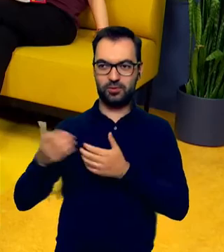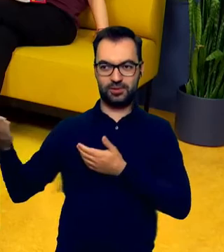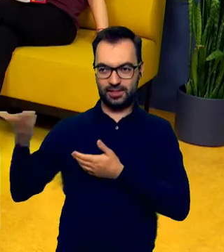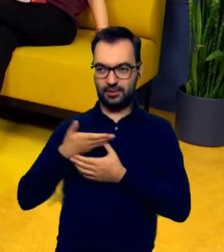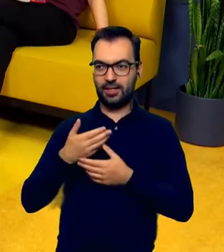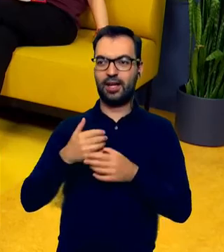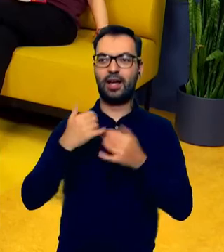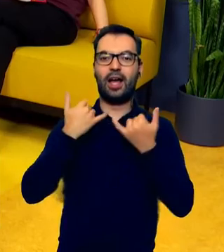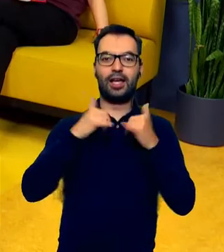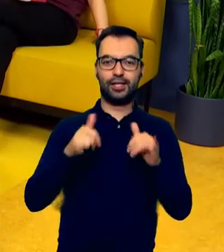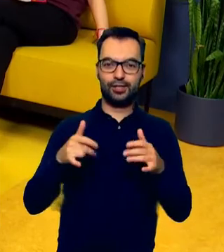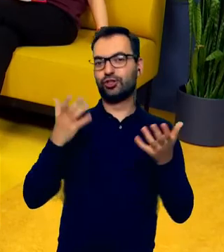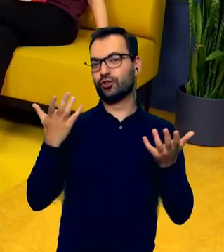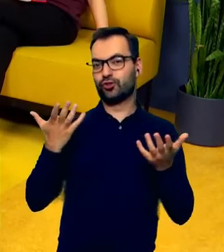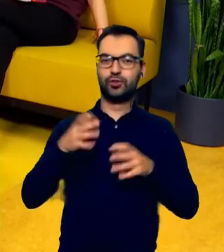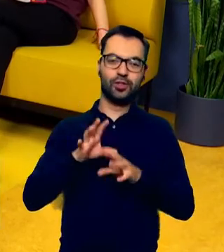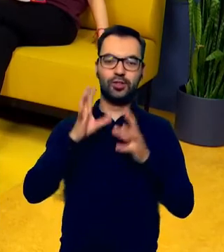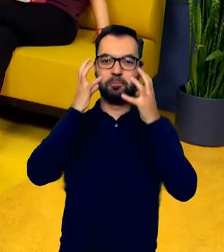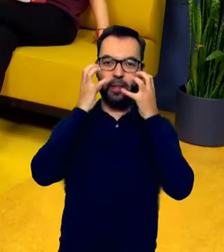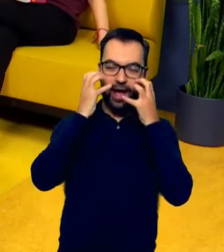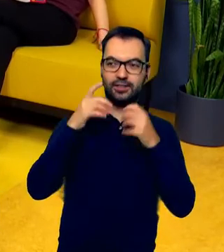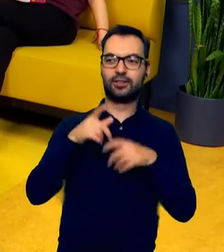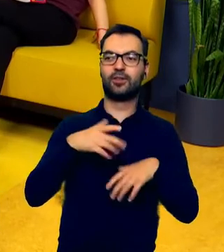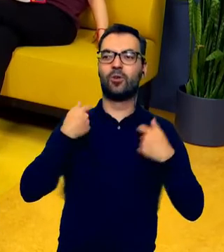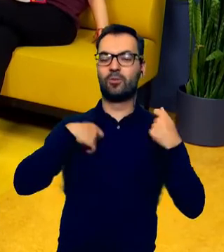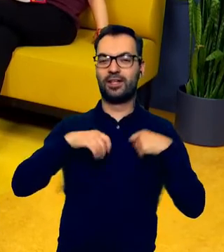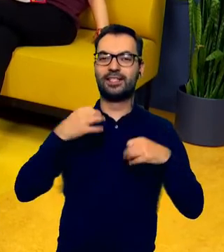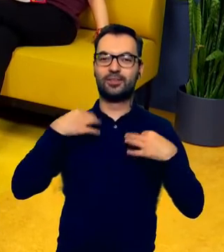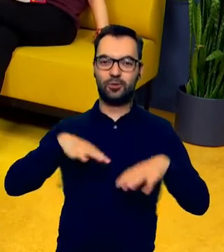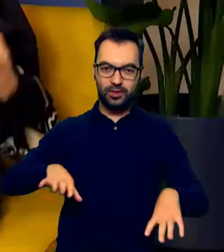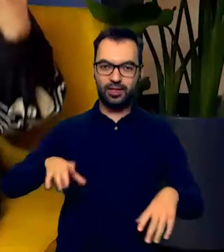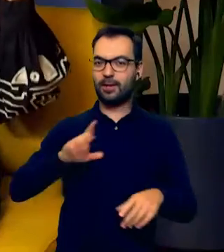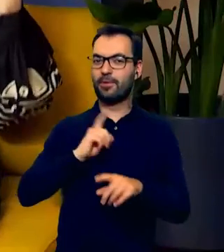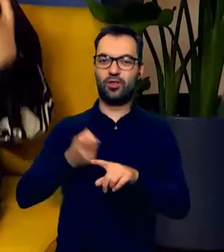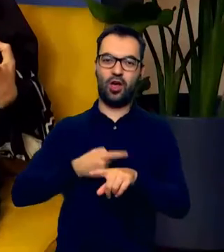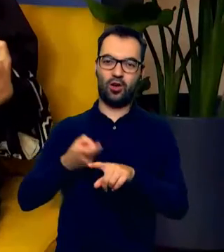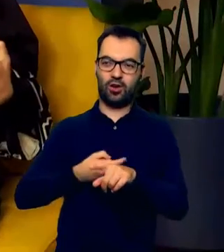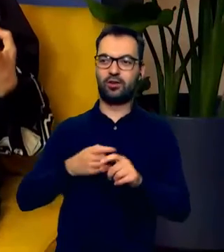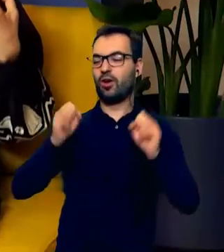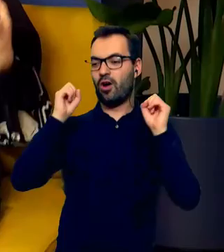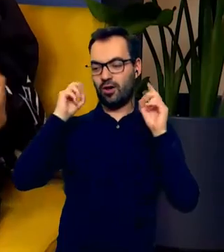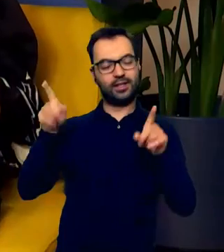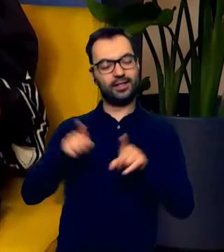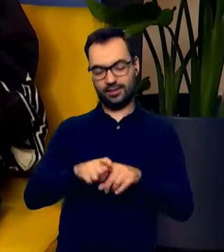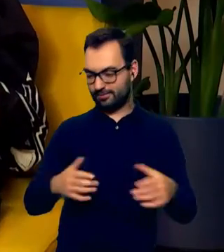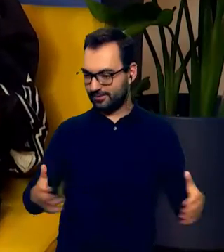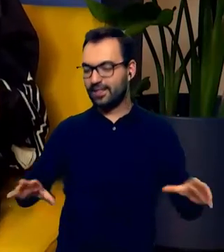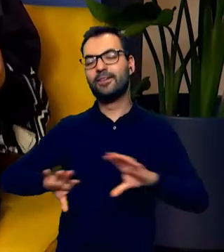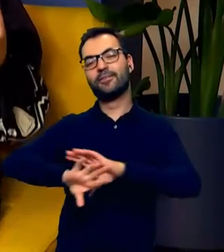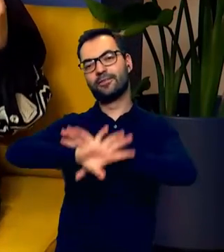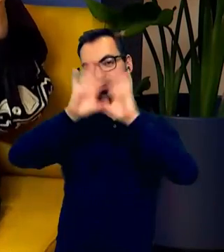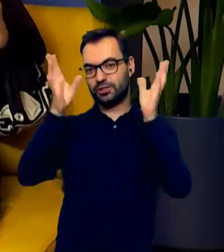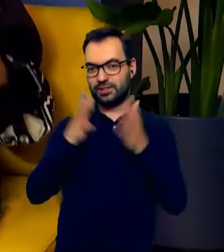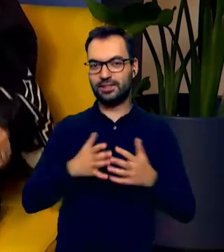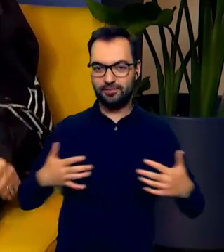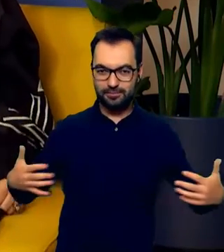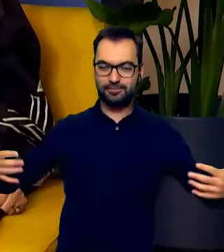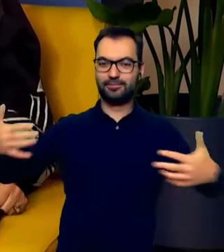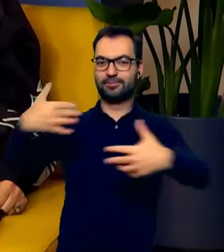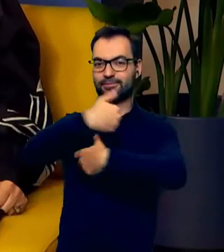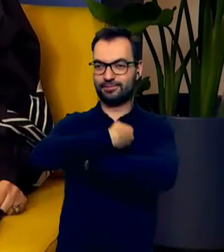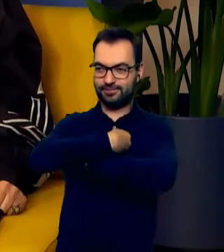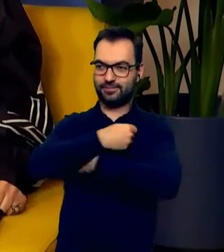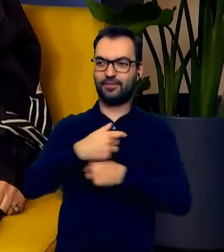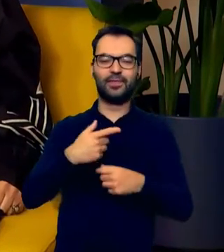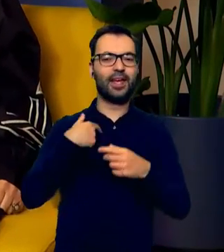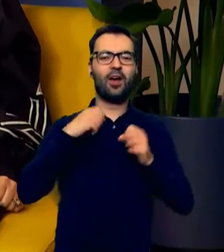a inni po prostu chcą się marszczyć, nosić hipisowskie sukienki i nie golić nóg. Tych bierzemy, wszystkich bierzemy. I właśnie to